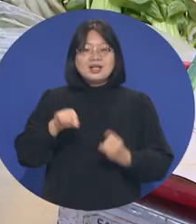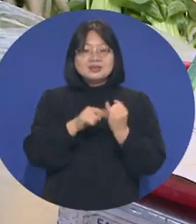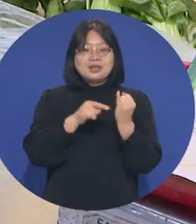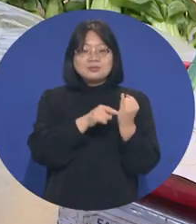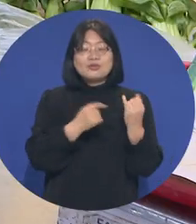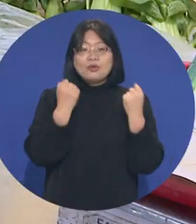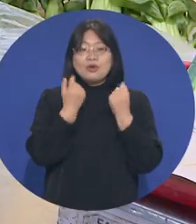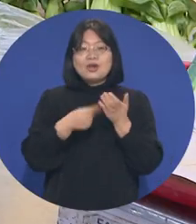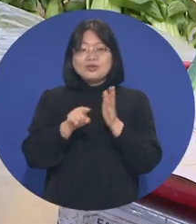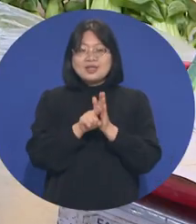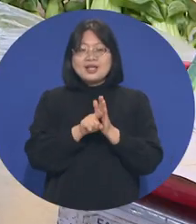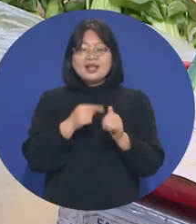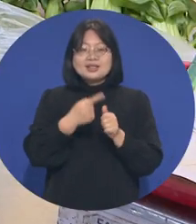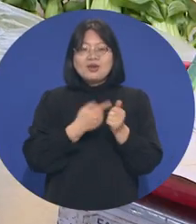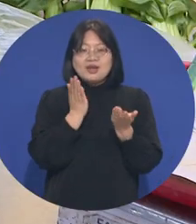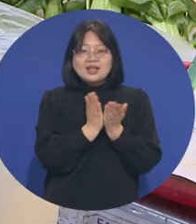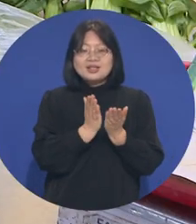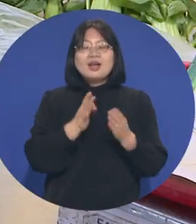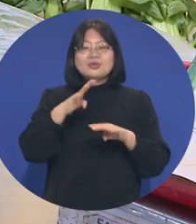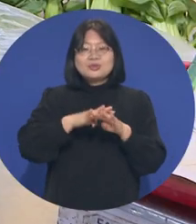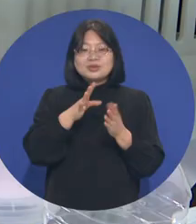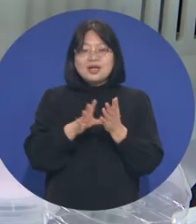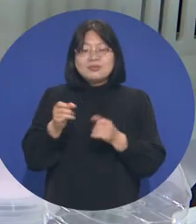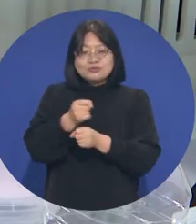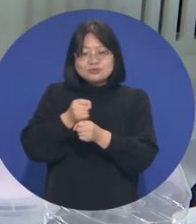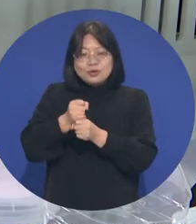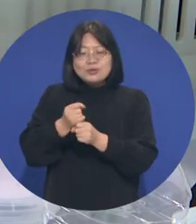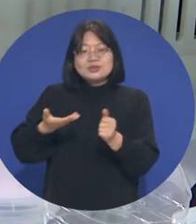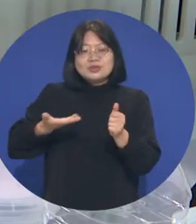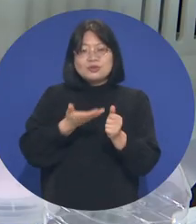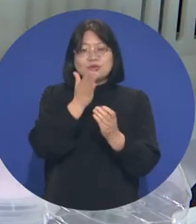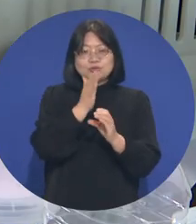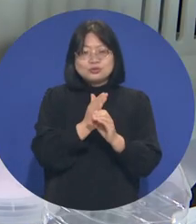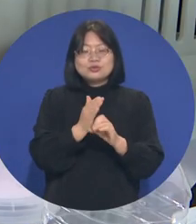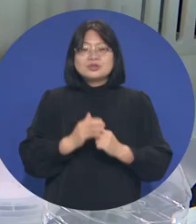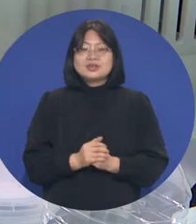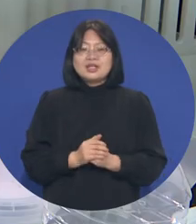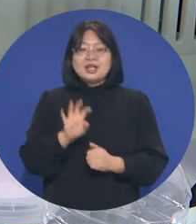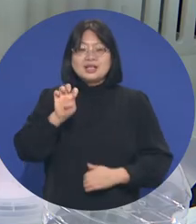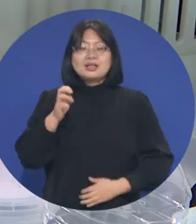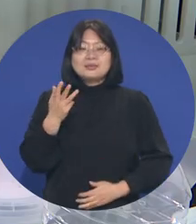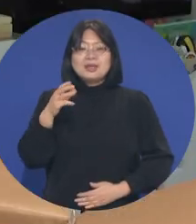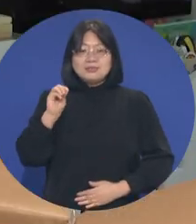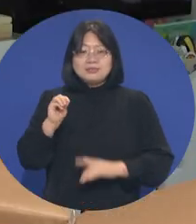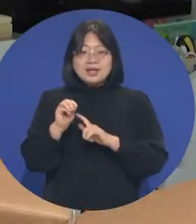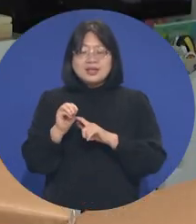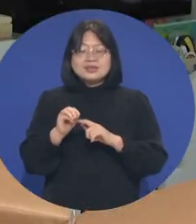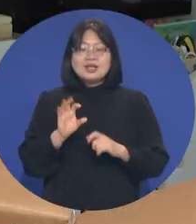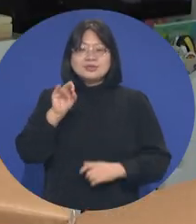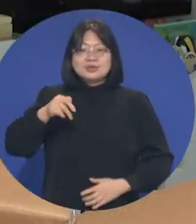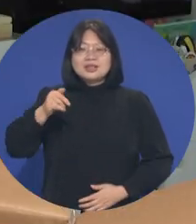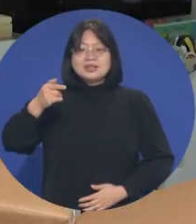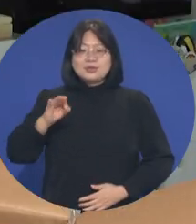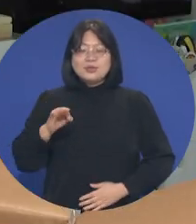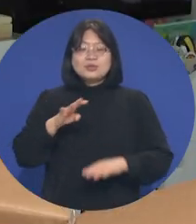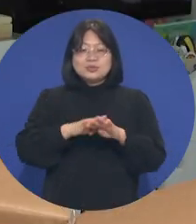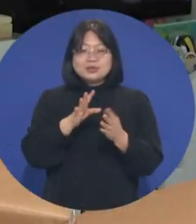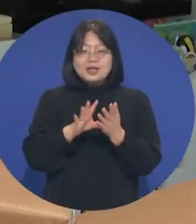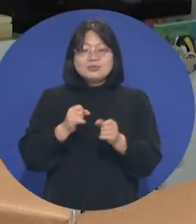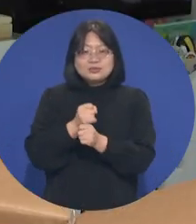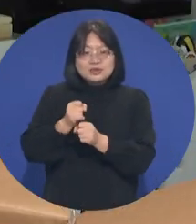임산부의 건강을 위해 친환경 농산물 꾸러미를 제공하고 있습니다 48만 원 상당의 유기농 농산물